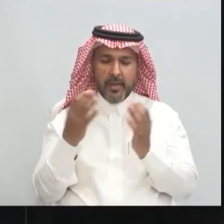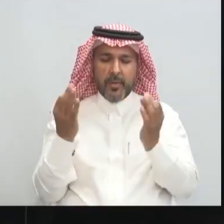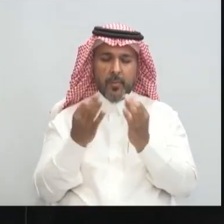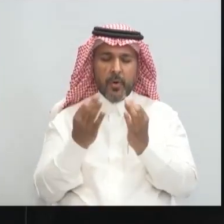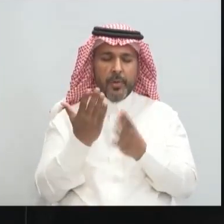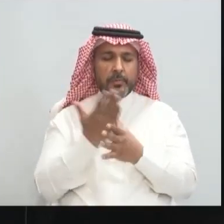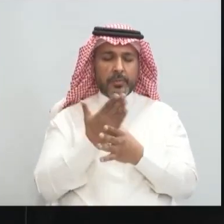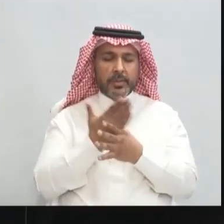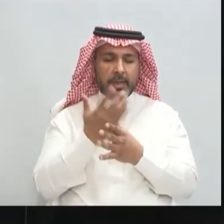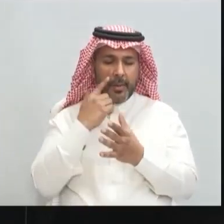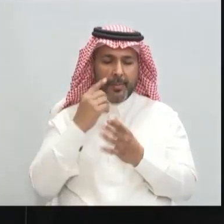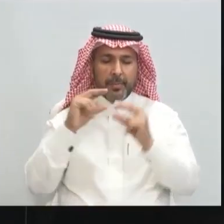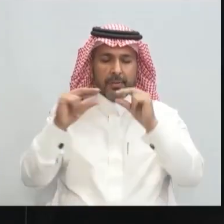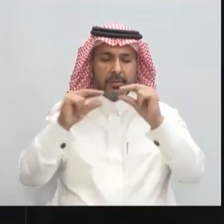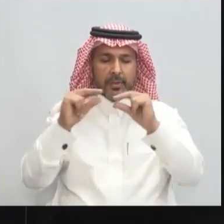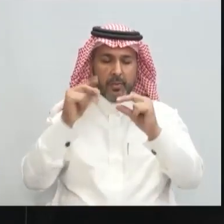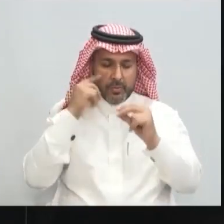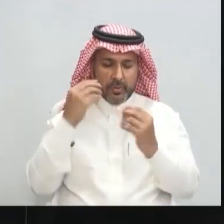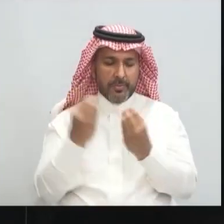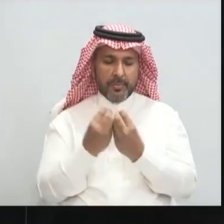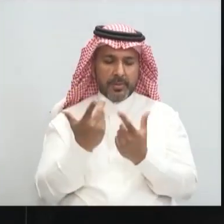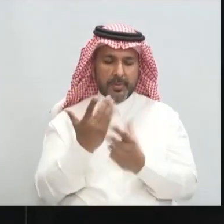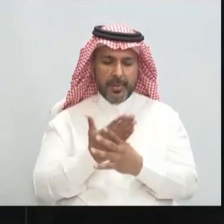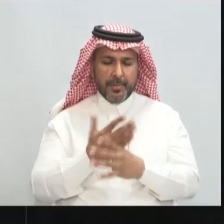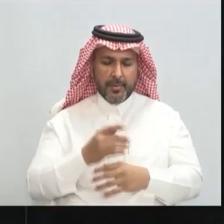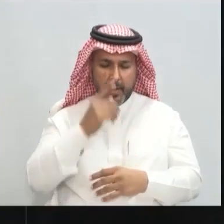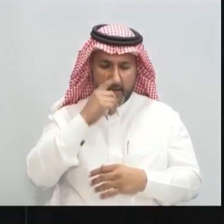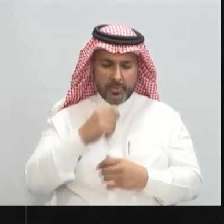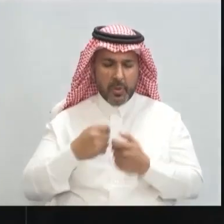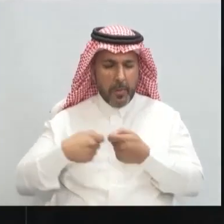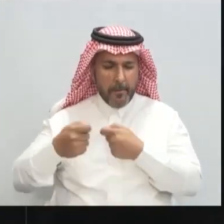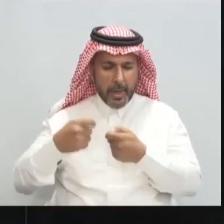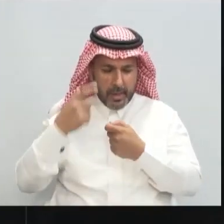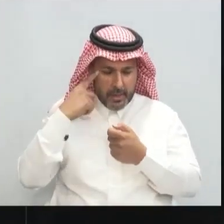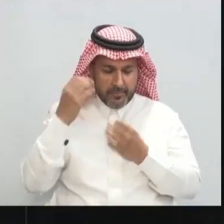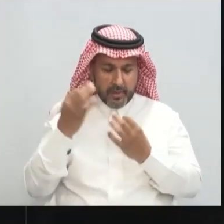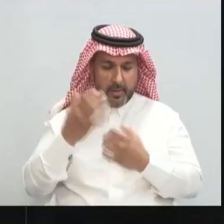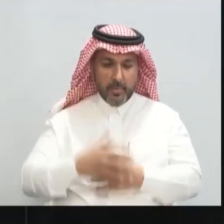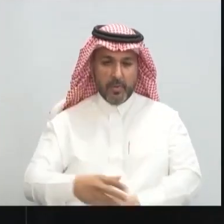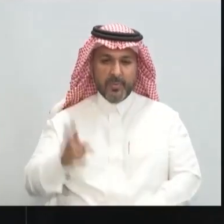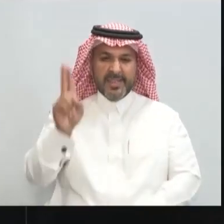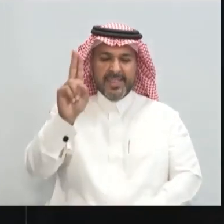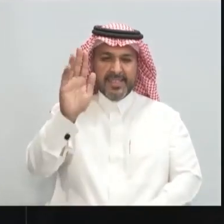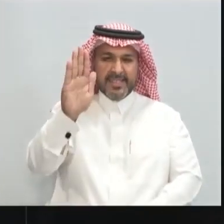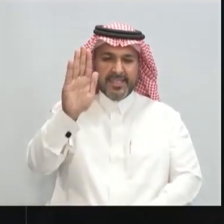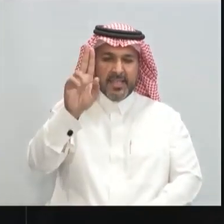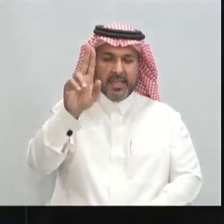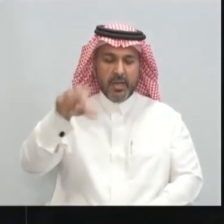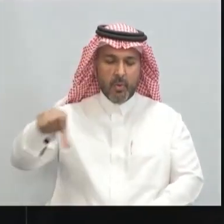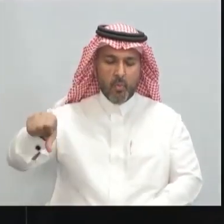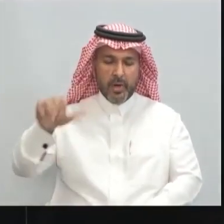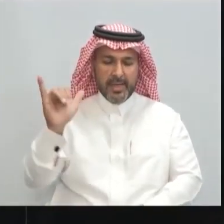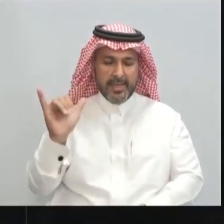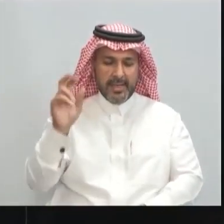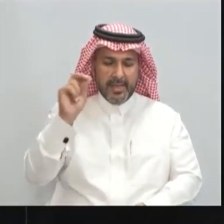اهميه التواصل الاجتماعي في التسويق للمنظمه او اداه للاقناع في المنظمه لذلك نشاهد